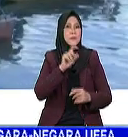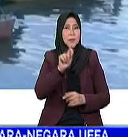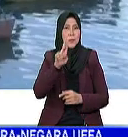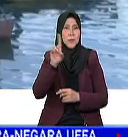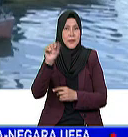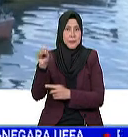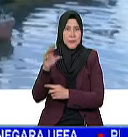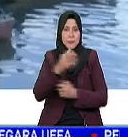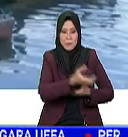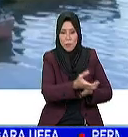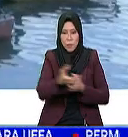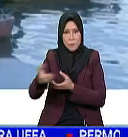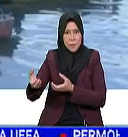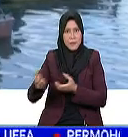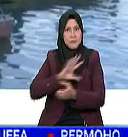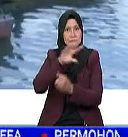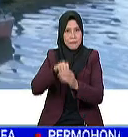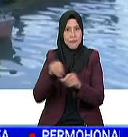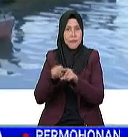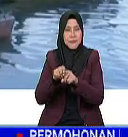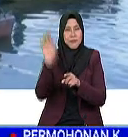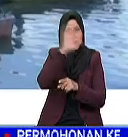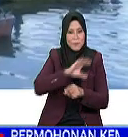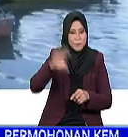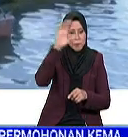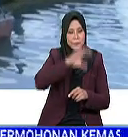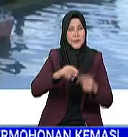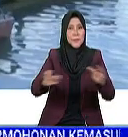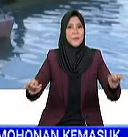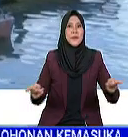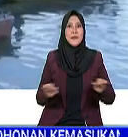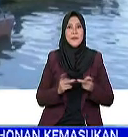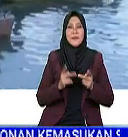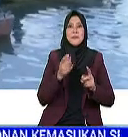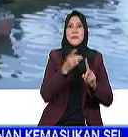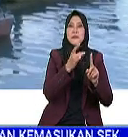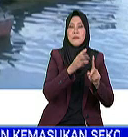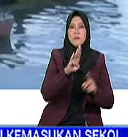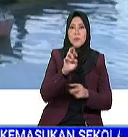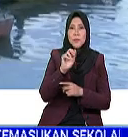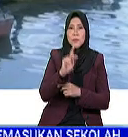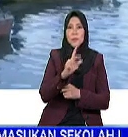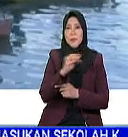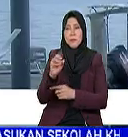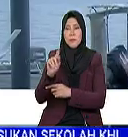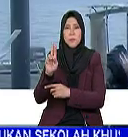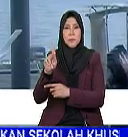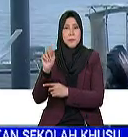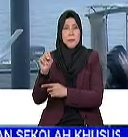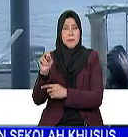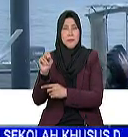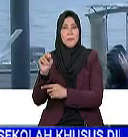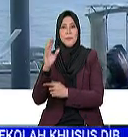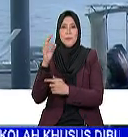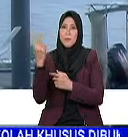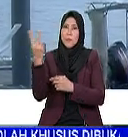jabatan pompanya penyelamat dan mengakui kekuasaan Dab tapi bersih buruk Karang berumput dan tekun bass yang mengambil mangsa